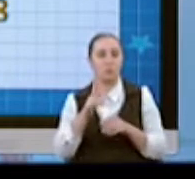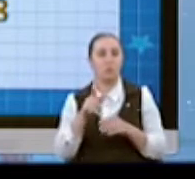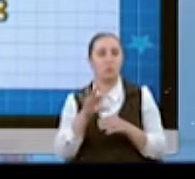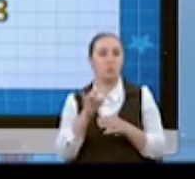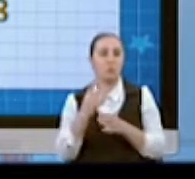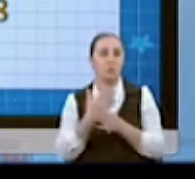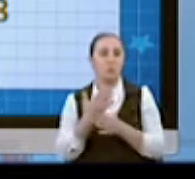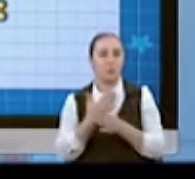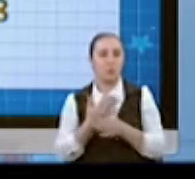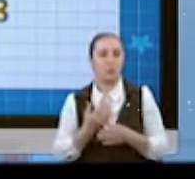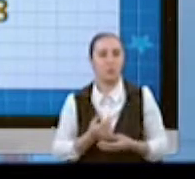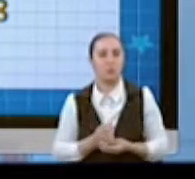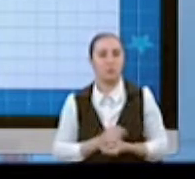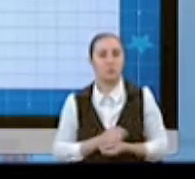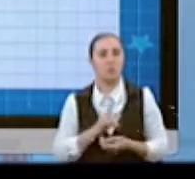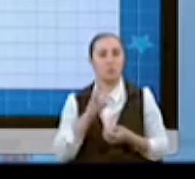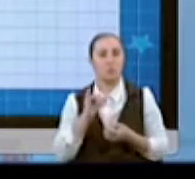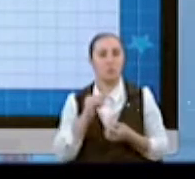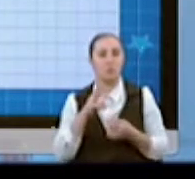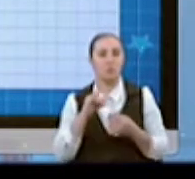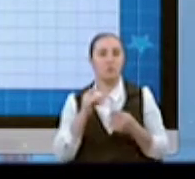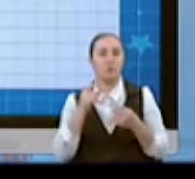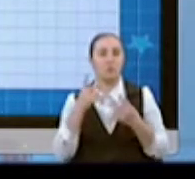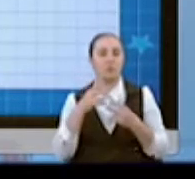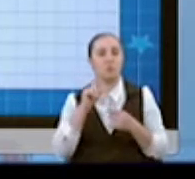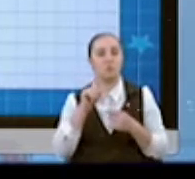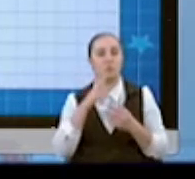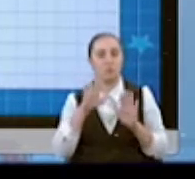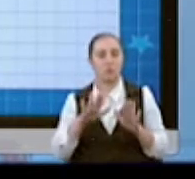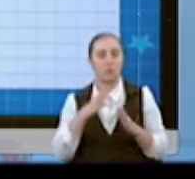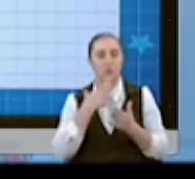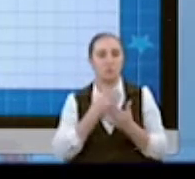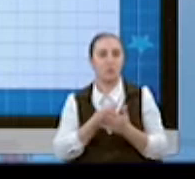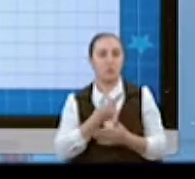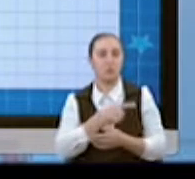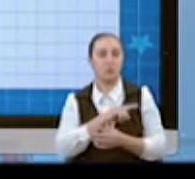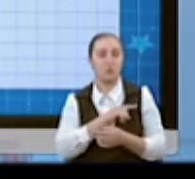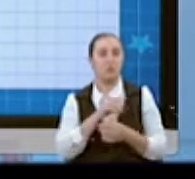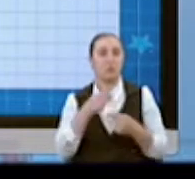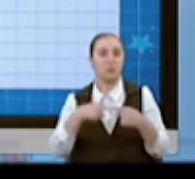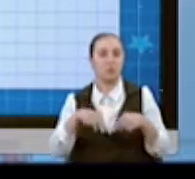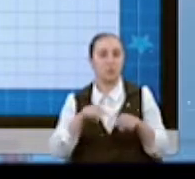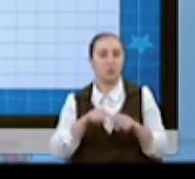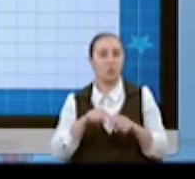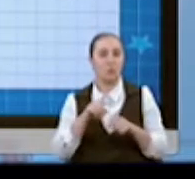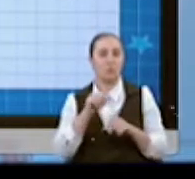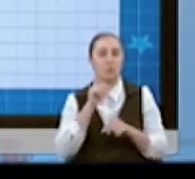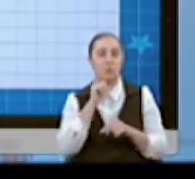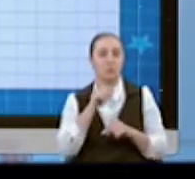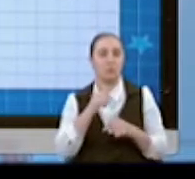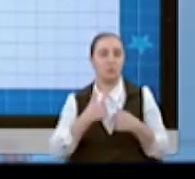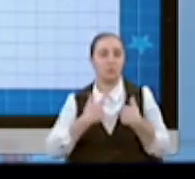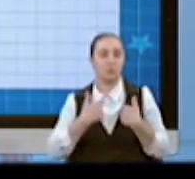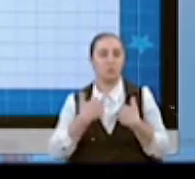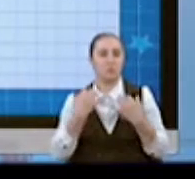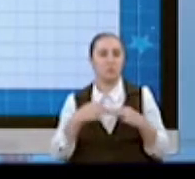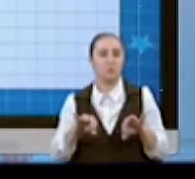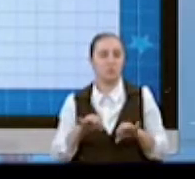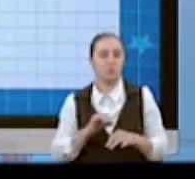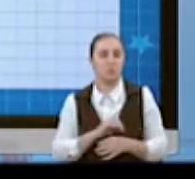помогать. Но мы надеемся только на свои силы, поэтому пробуем работать